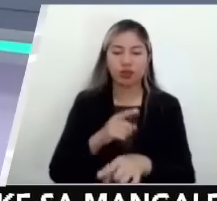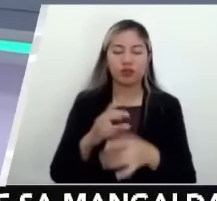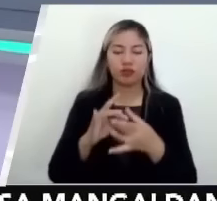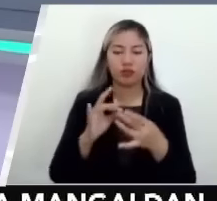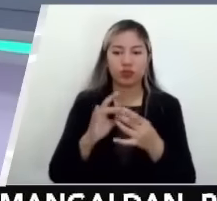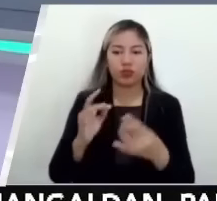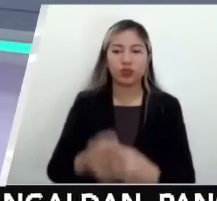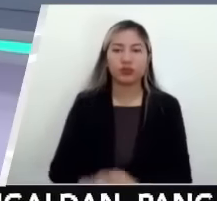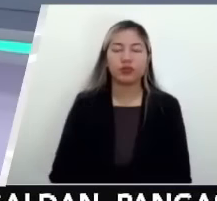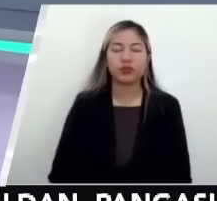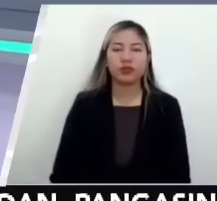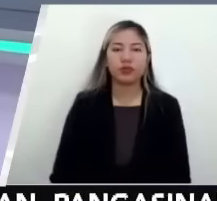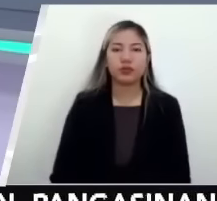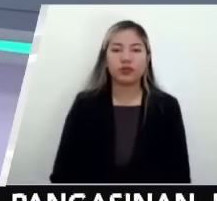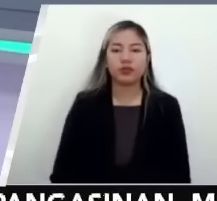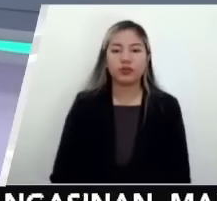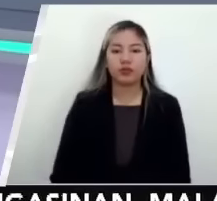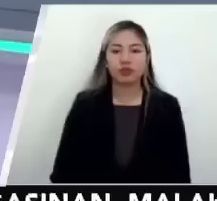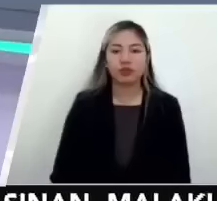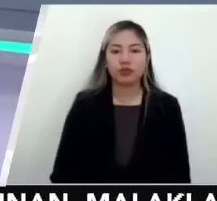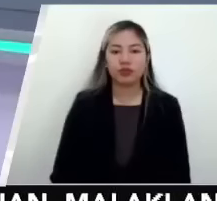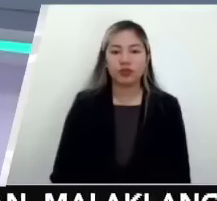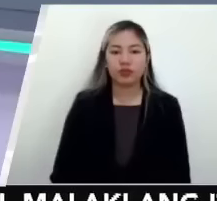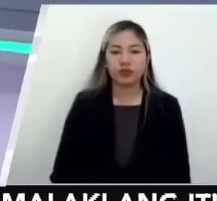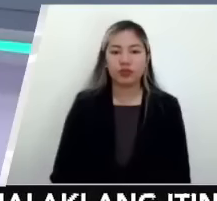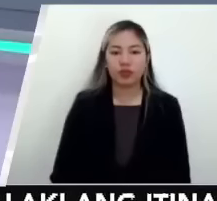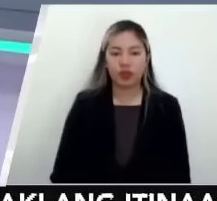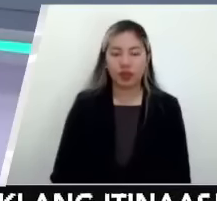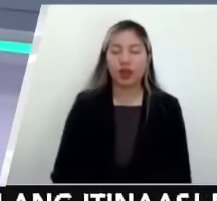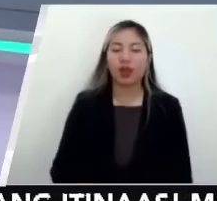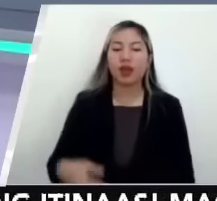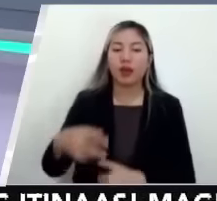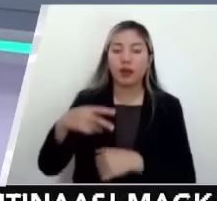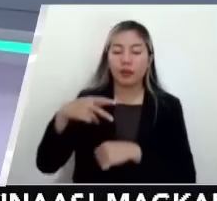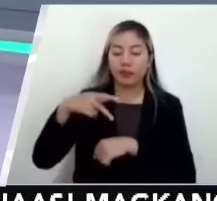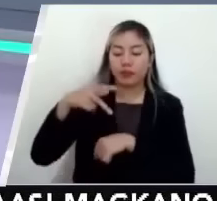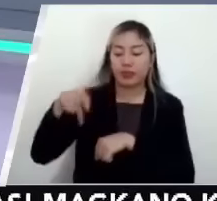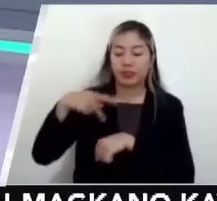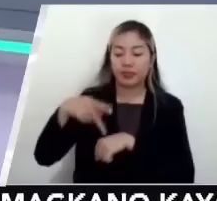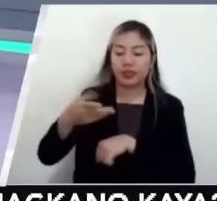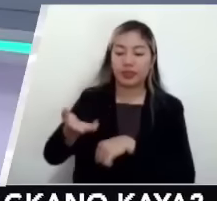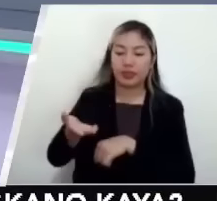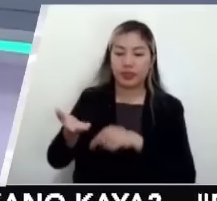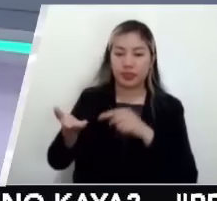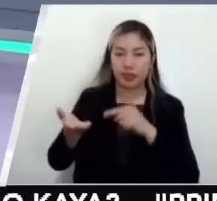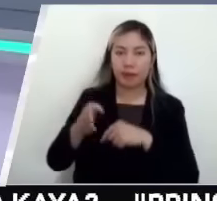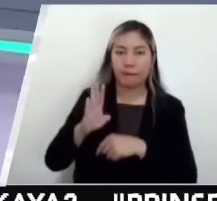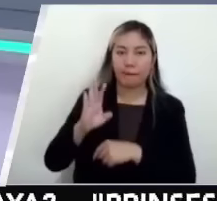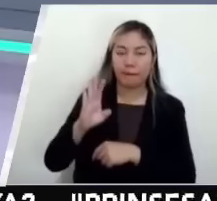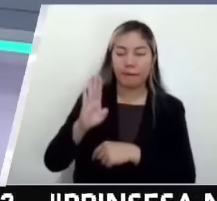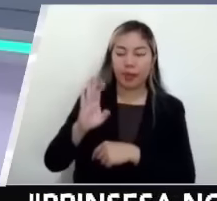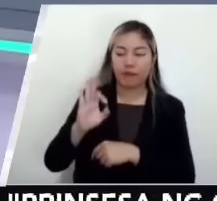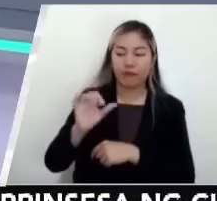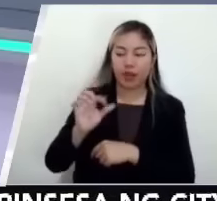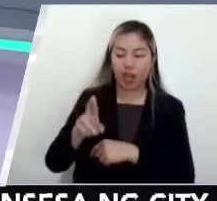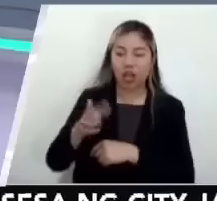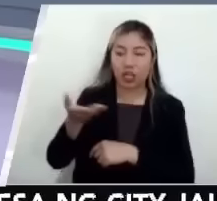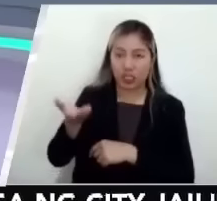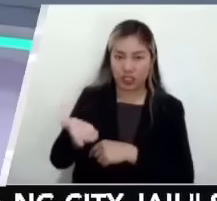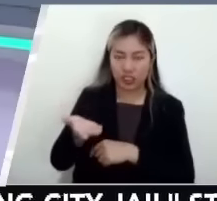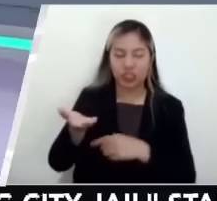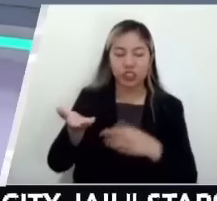Hinabol at pinalibutan ng mga barko ng China ang mga barko ng Bureau of Fisheries and Aquatic Resources o BFAR sa West Philippine Sea nitong nakaraang